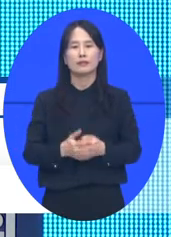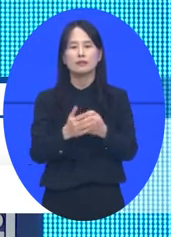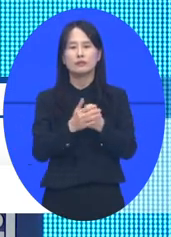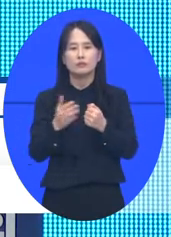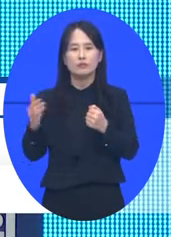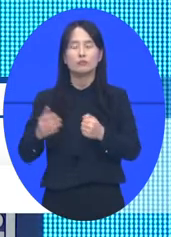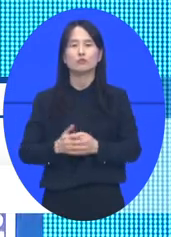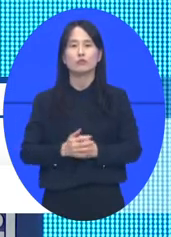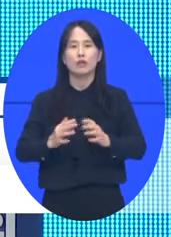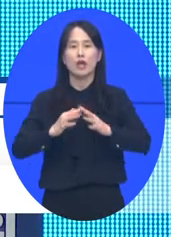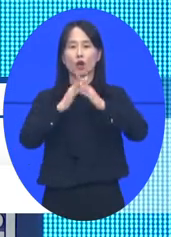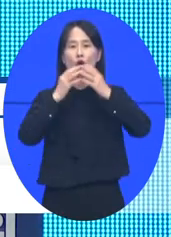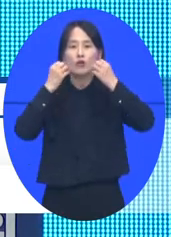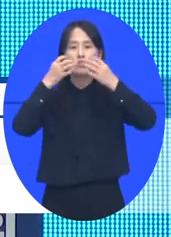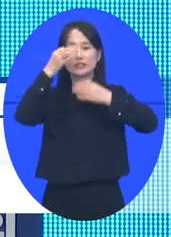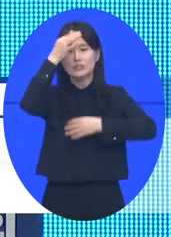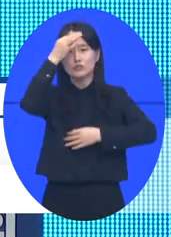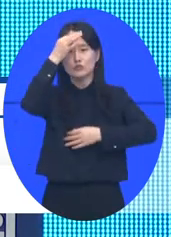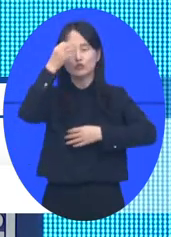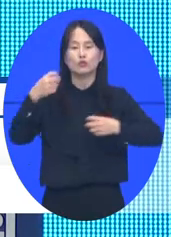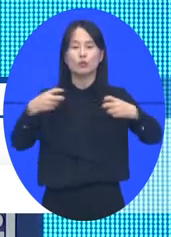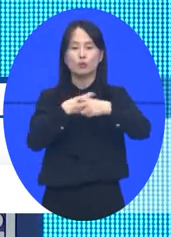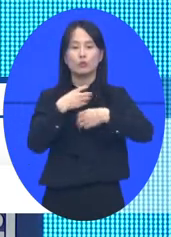차원에서 건설 신기술과